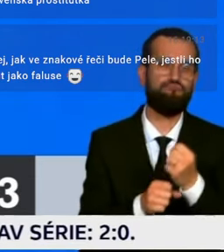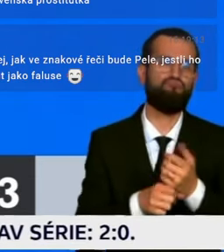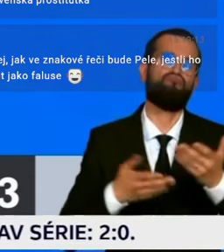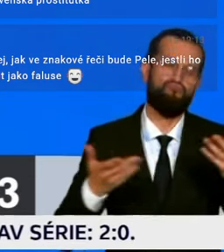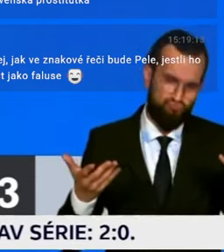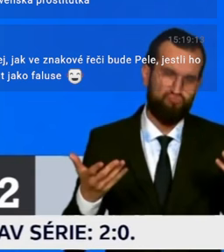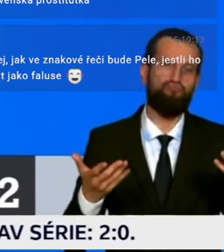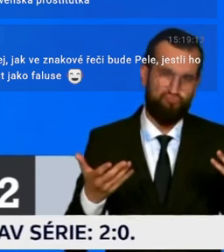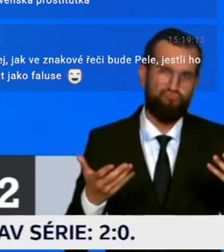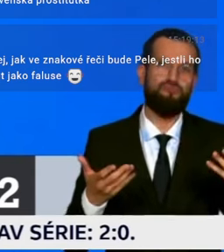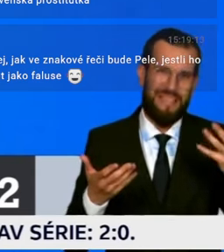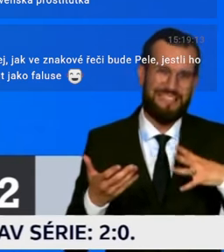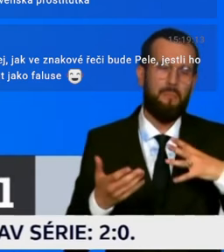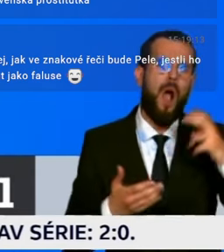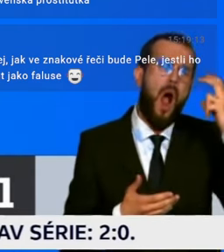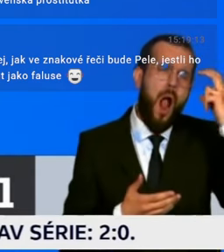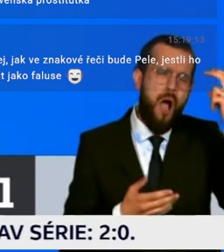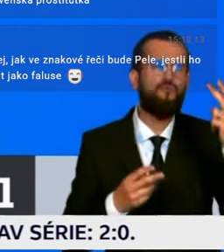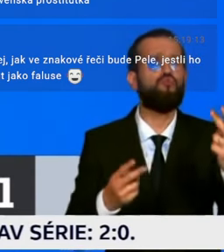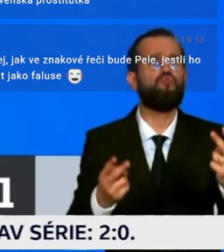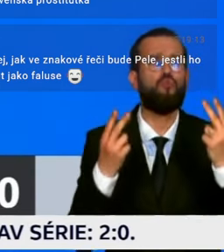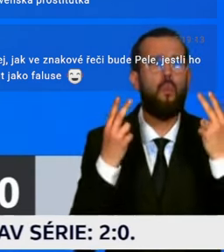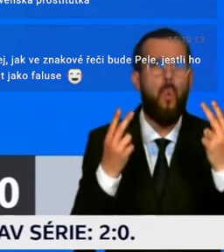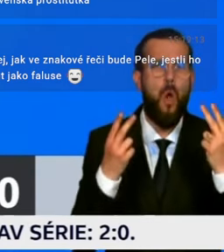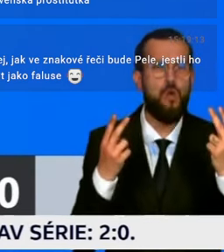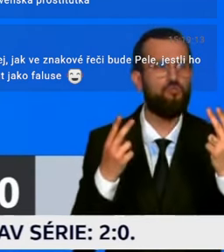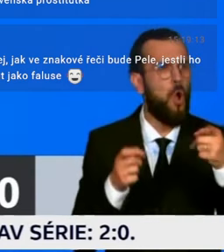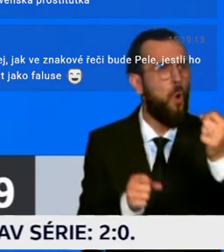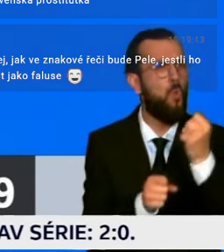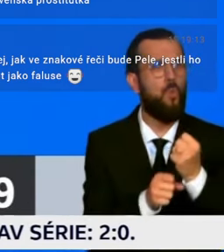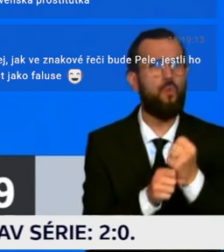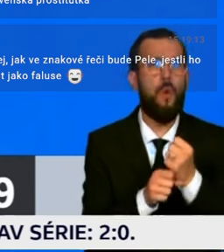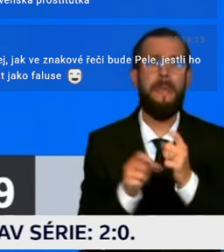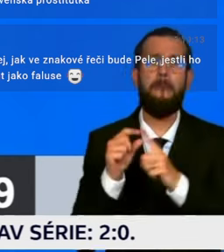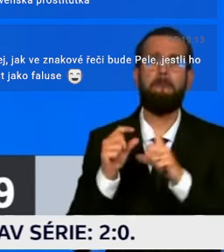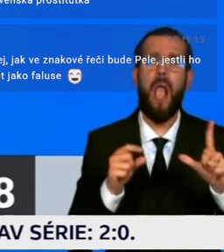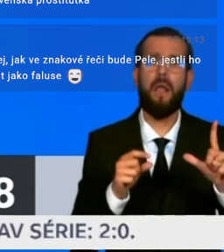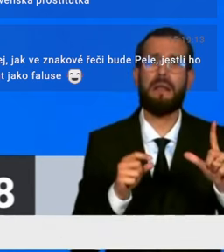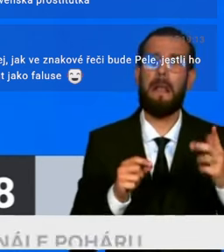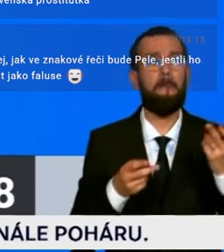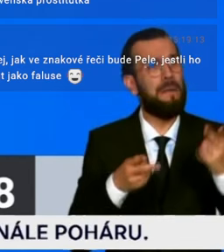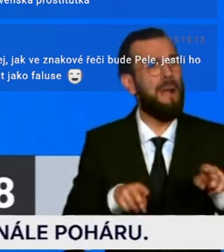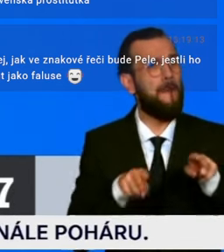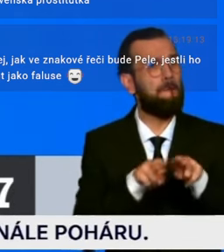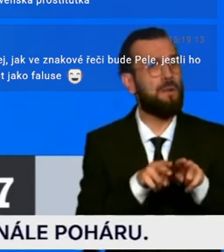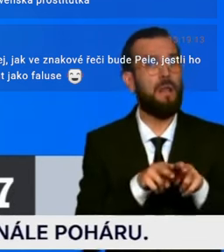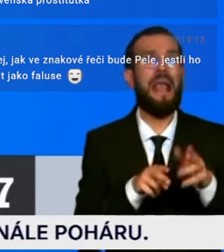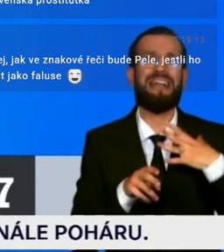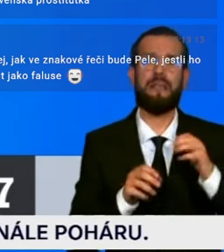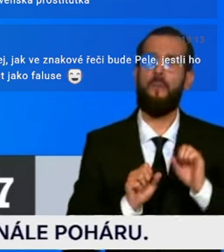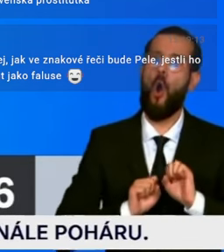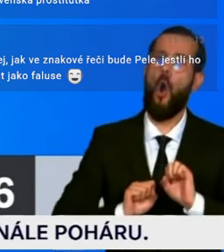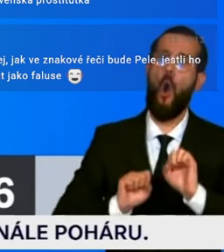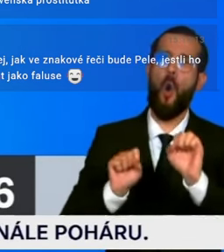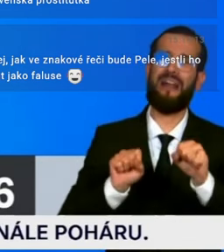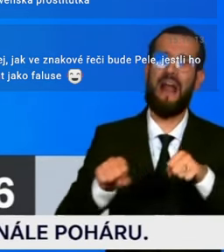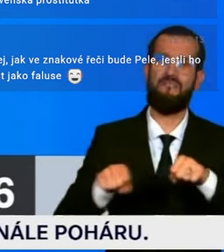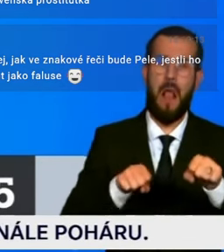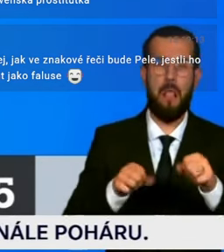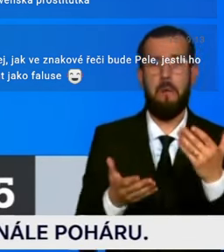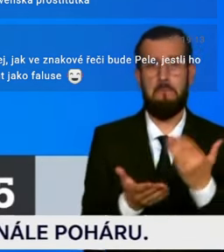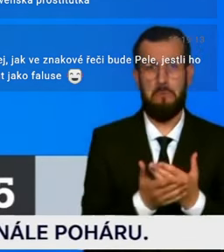hru lebo povedal že hlavná rola ktorú chce splniť eh Ako prípadný prezident je chrániť vládu takže neprekvapilo ma to